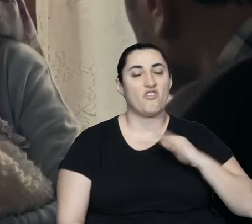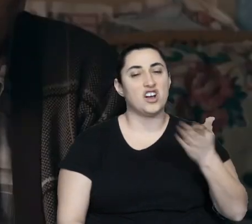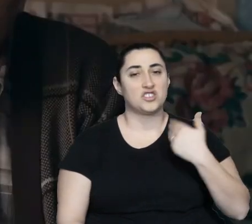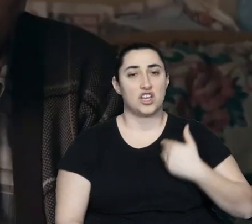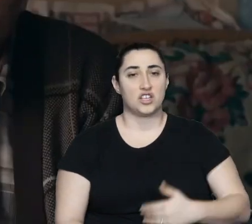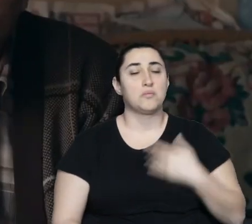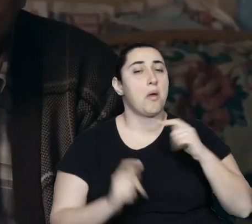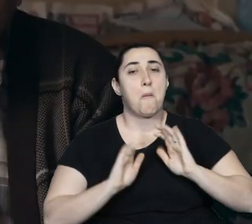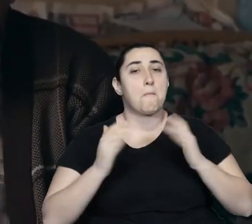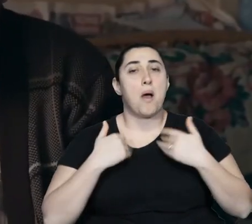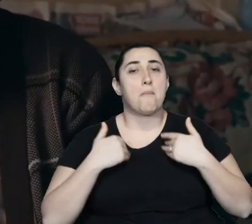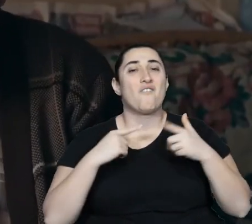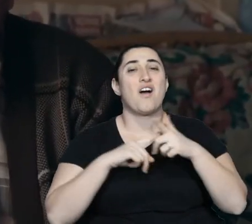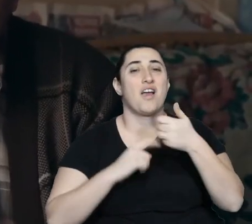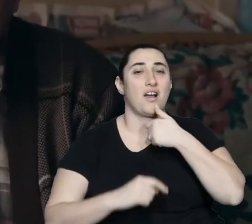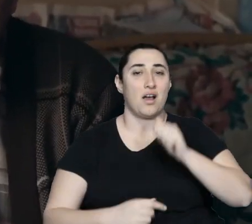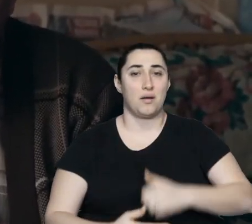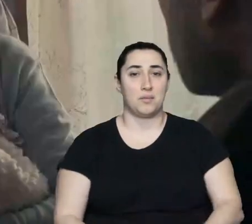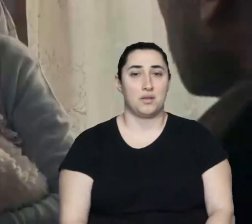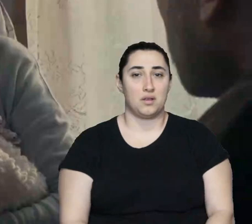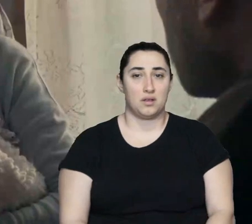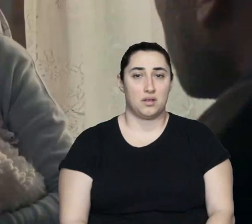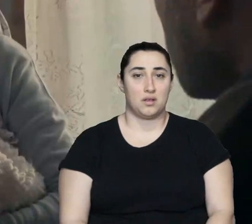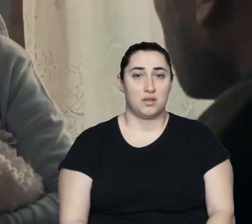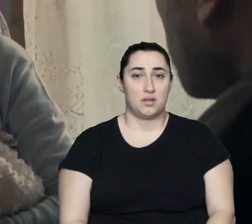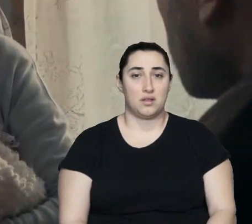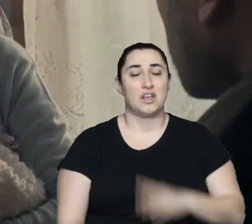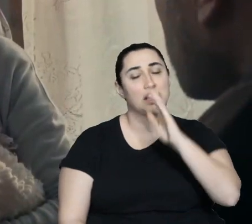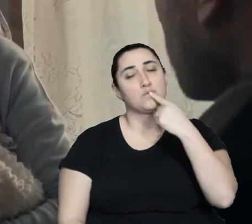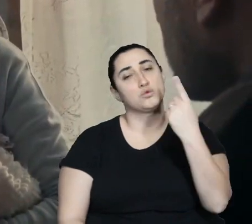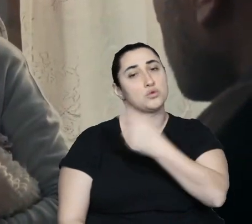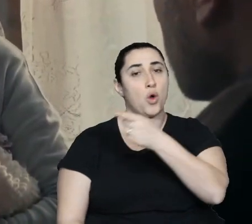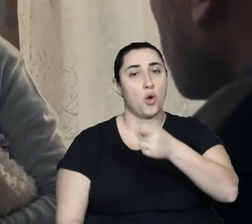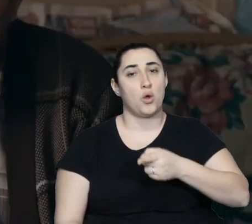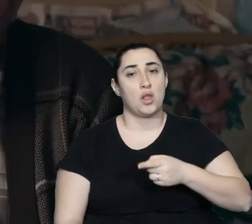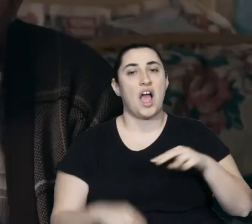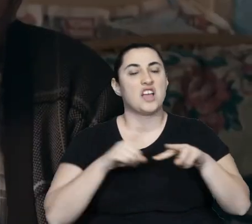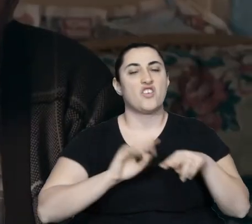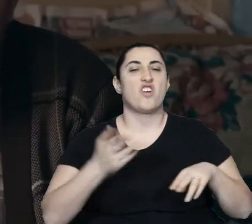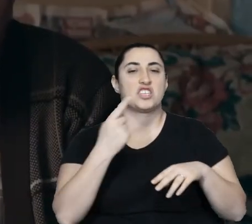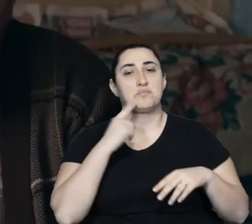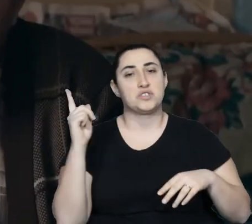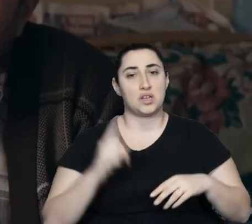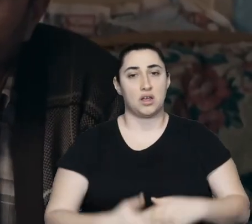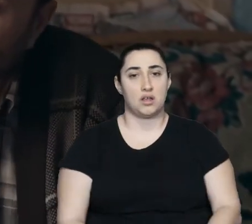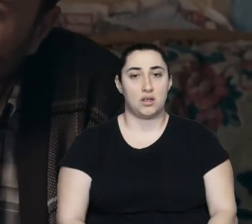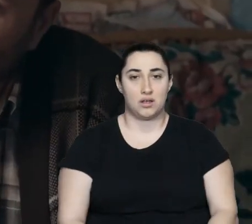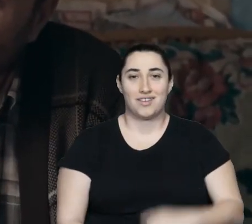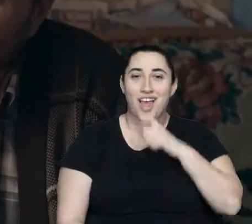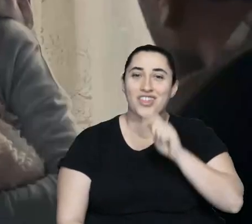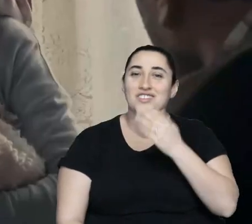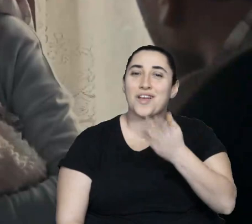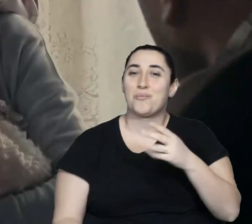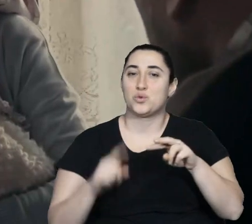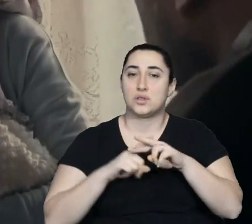Vazgeçtim. Yapamayacağım Faik abi. Git öyle söyle. Asiye vazgeçmişti. Yanlış